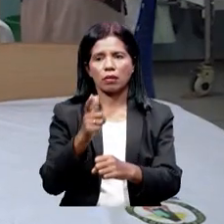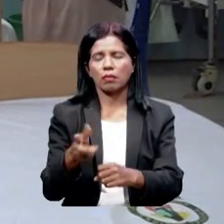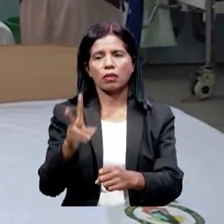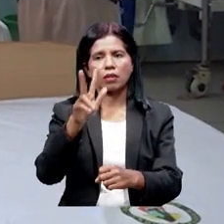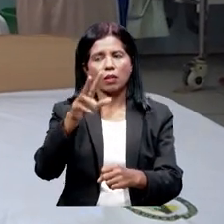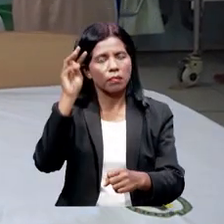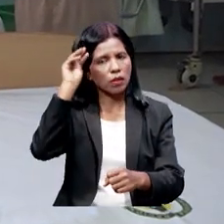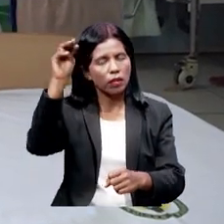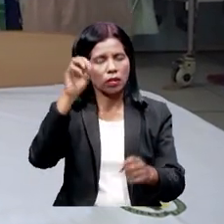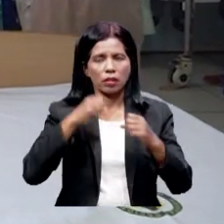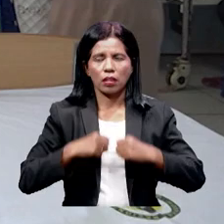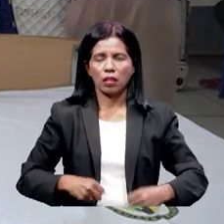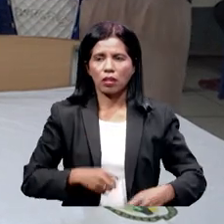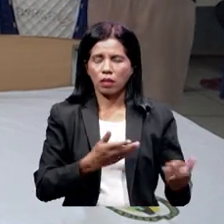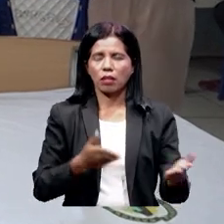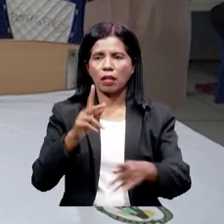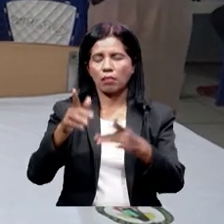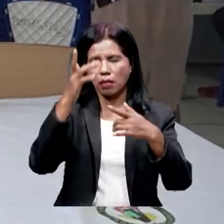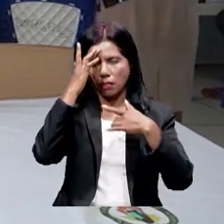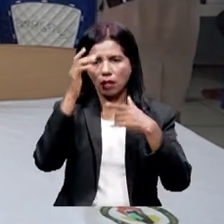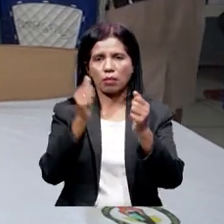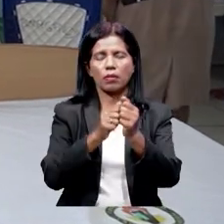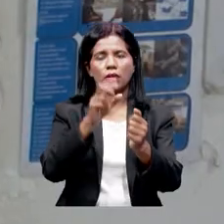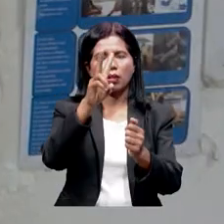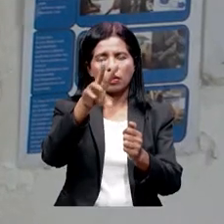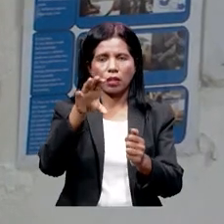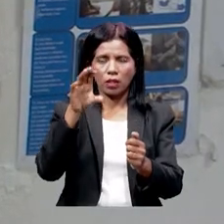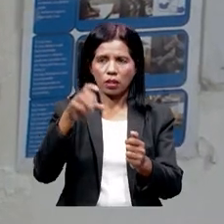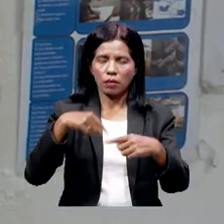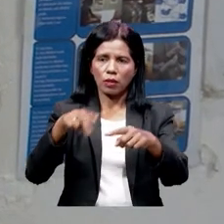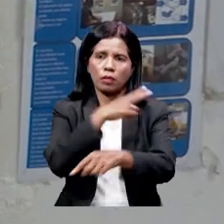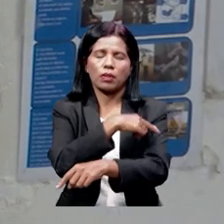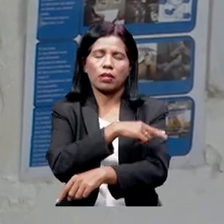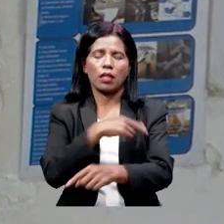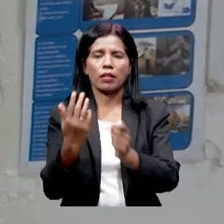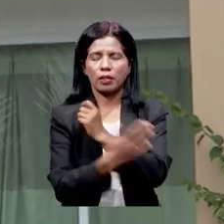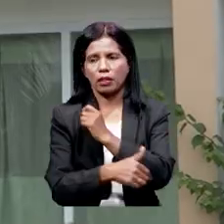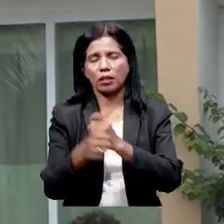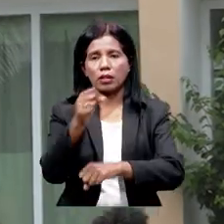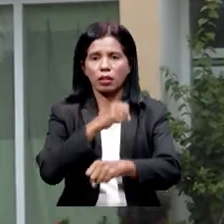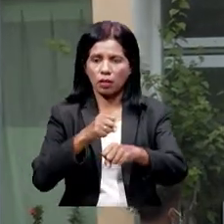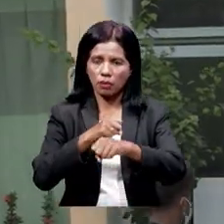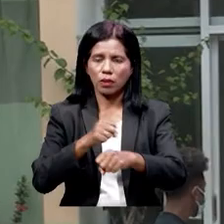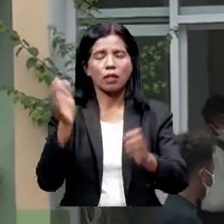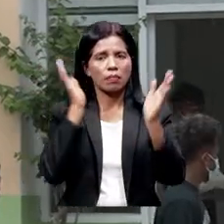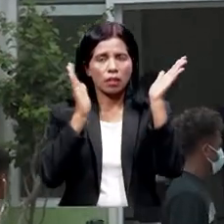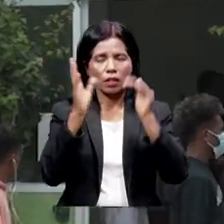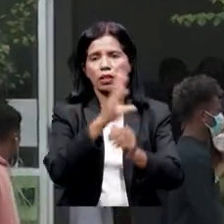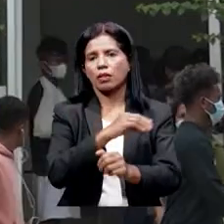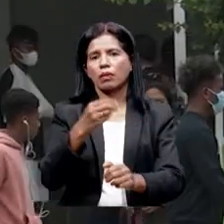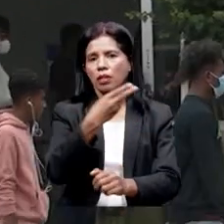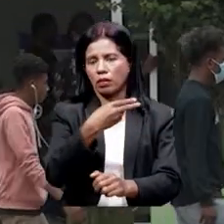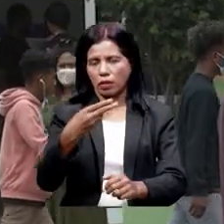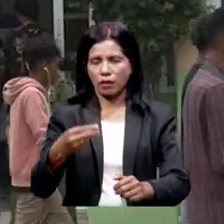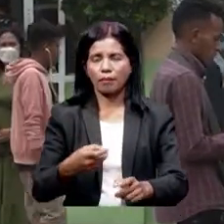Ministeru Saudi transfere ona paciente besika tu surua bahalo tratamentu ia reliur hanesan Singapura, Malaysia, no Indonesia.